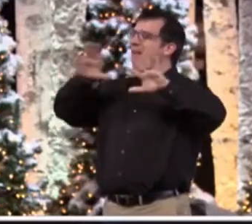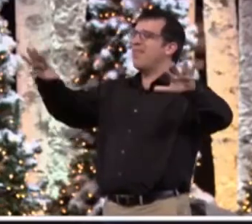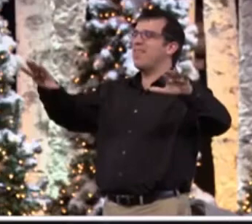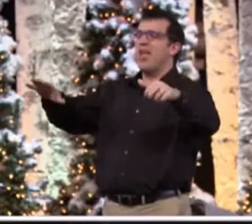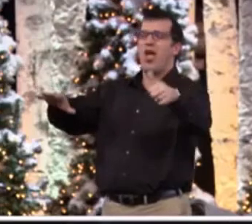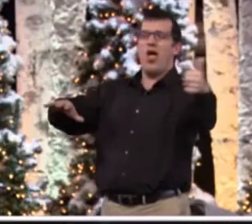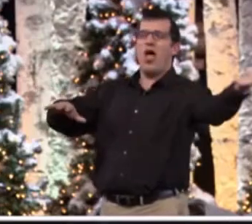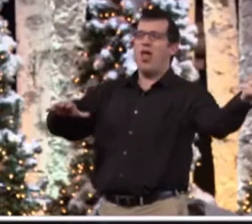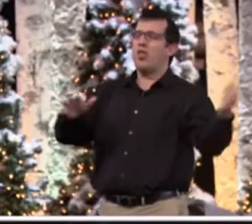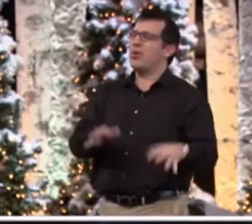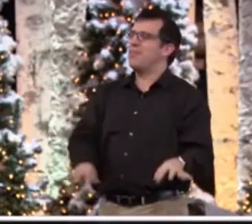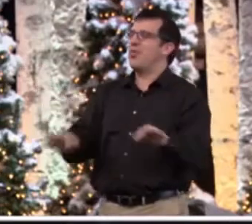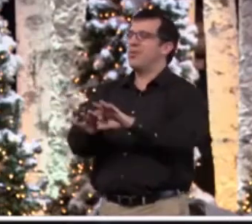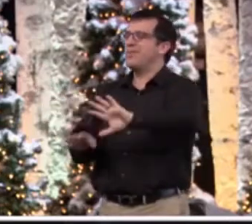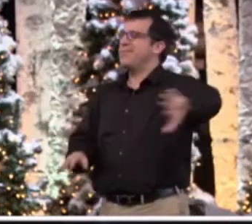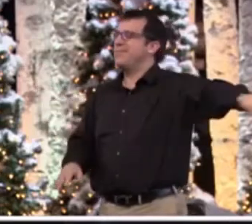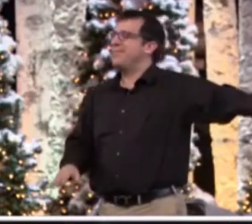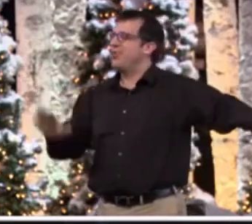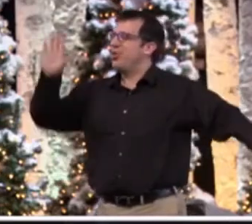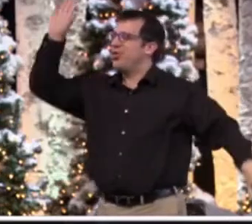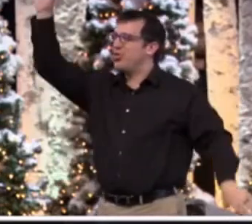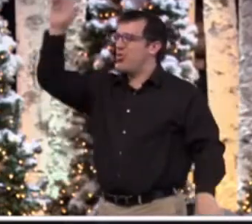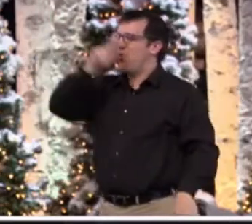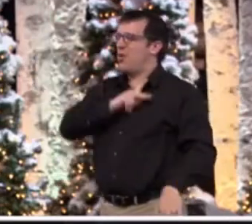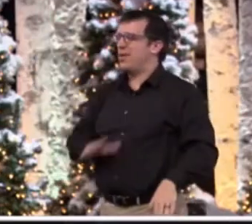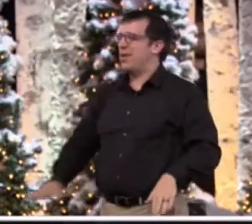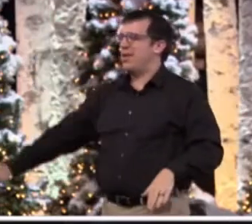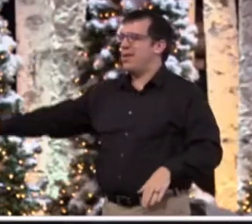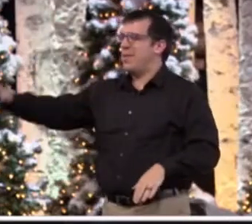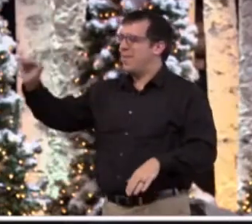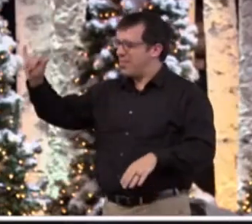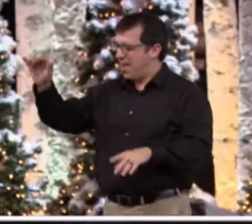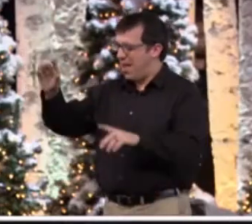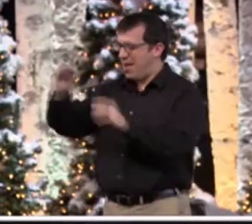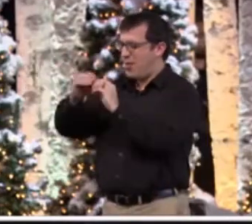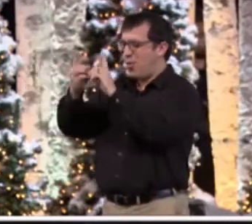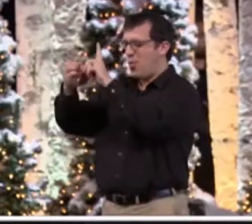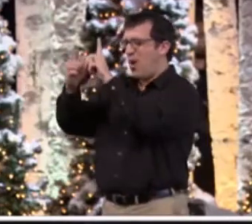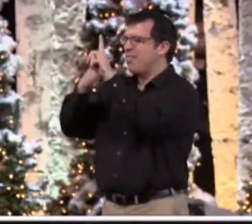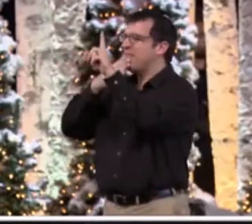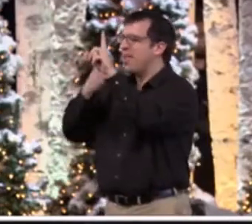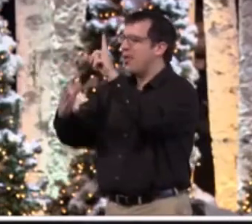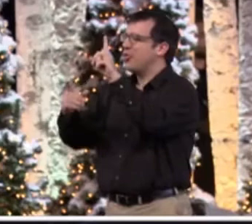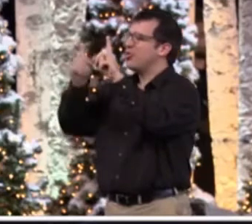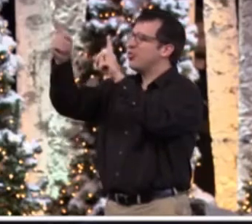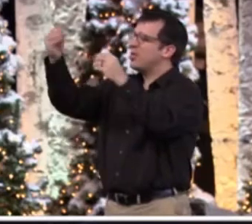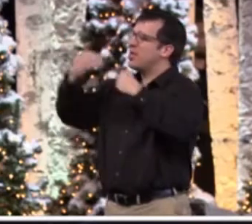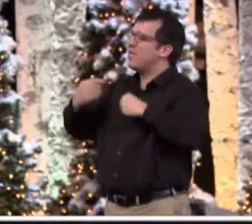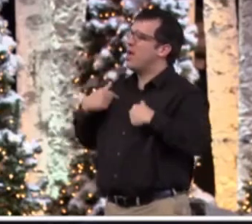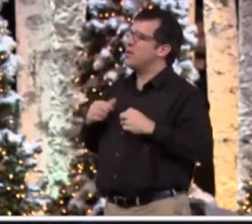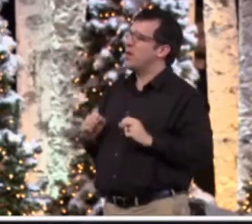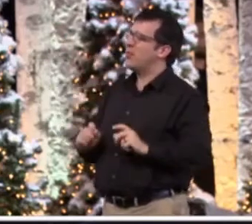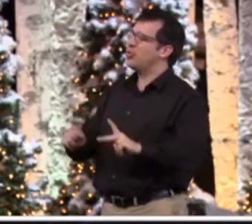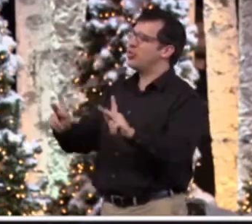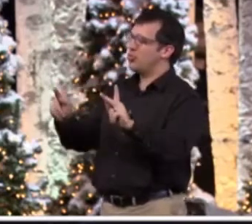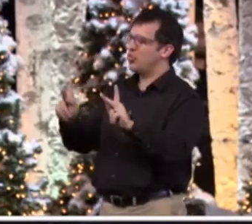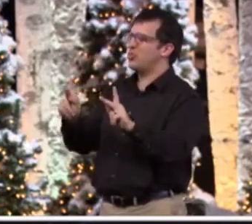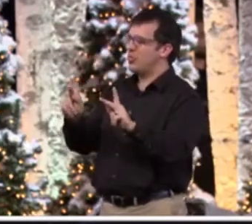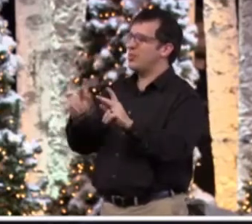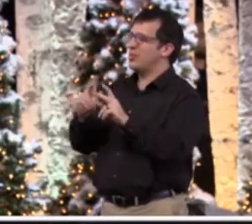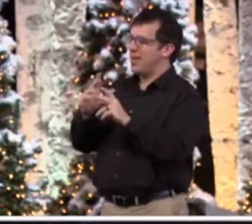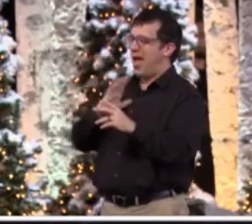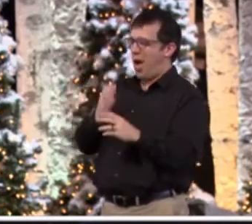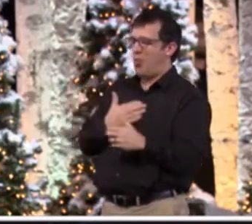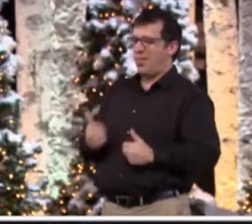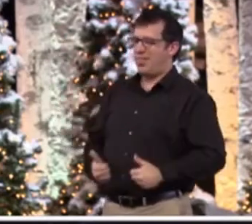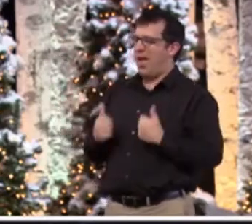छौँ भन्दैछौँ। तपाईँको राज्यभन्दा महत्त्वपूर्ण अर्को कुनै कुरा छैन। हाम्रो जीवनलाई गणनाको योग्य बनाउनु भएका लागि धन्यवाद।